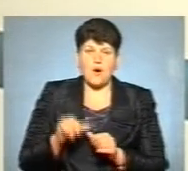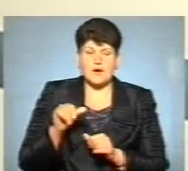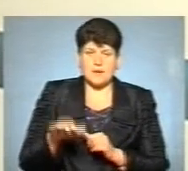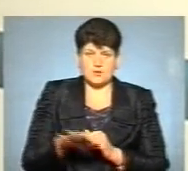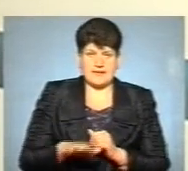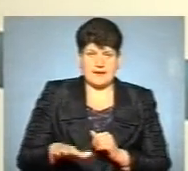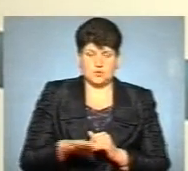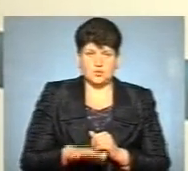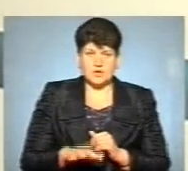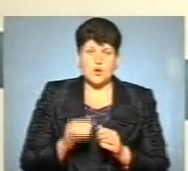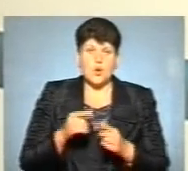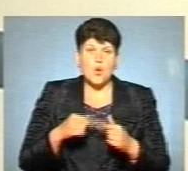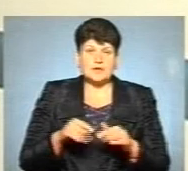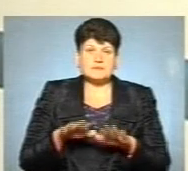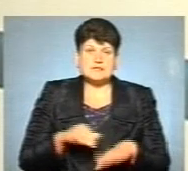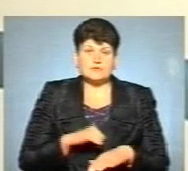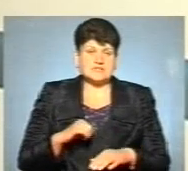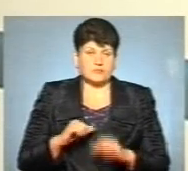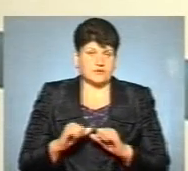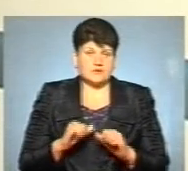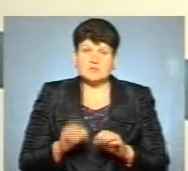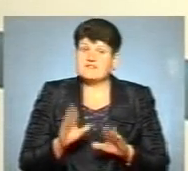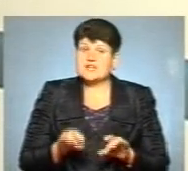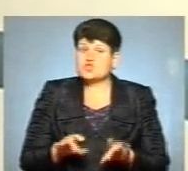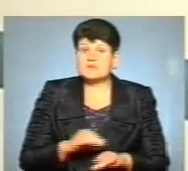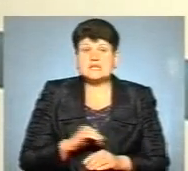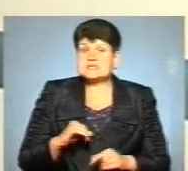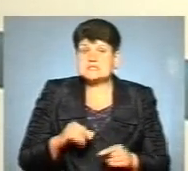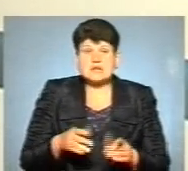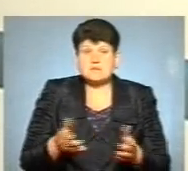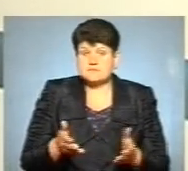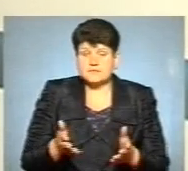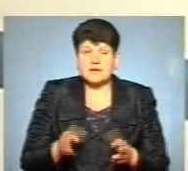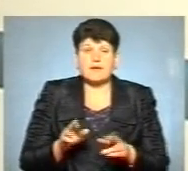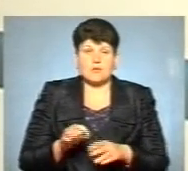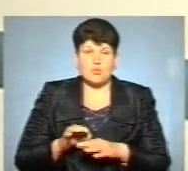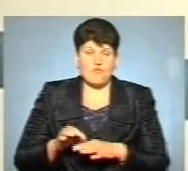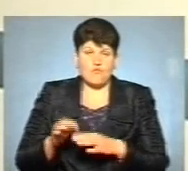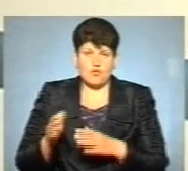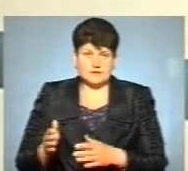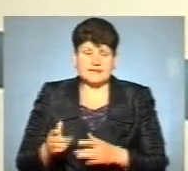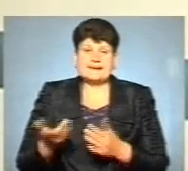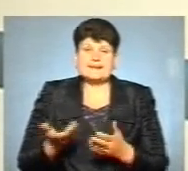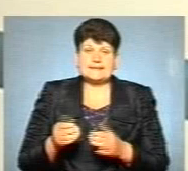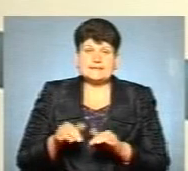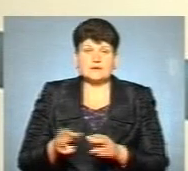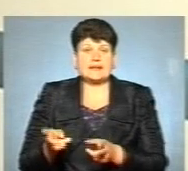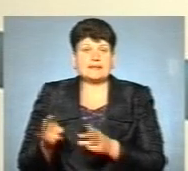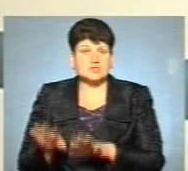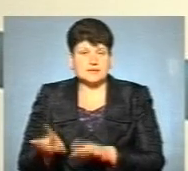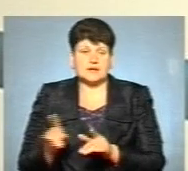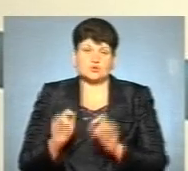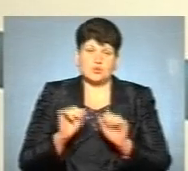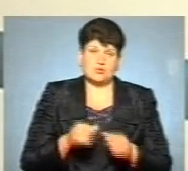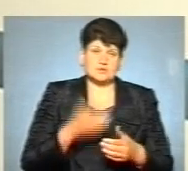орган влади чи орган місцевого самоврядування буде вирішувати сам, як це проводити, які заходи залишати, а які заходи